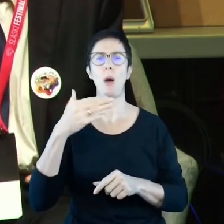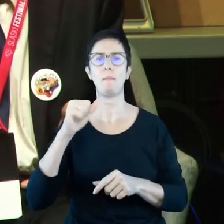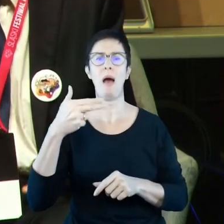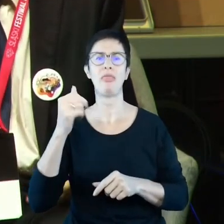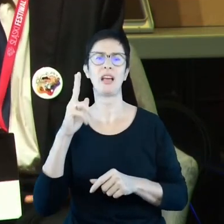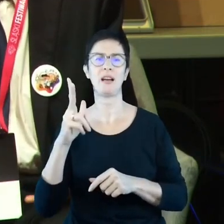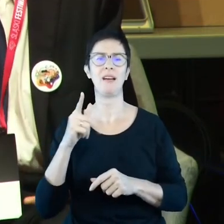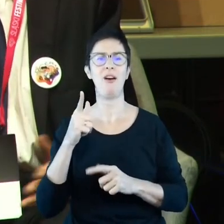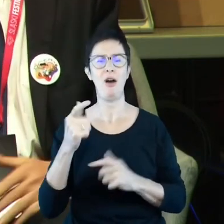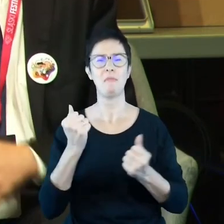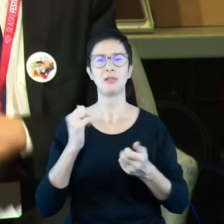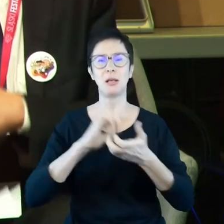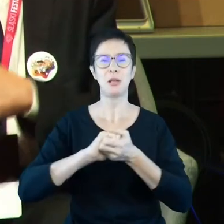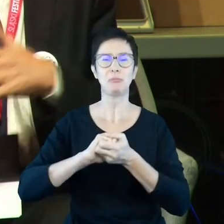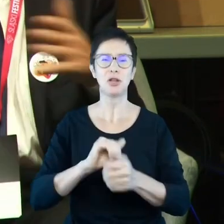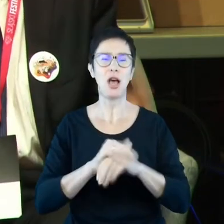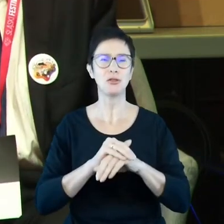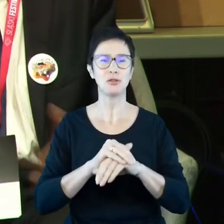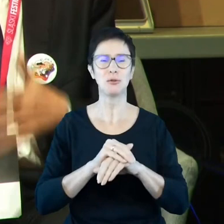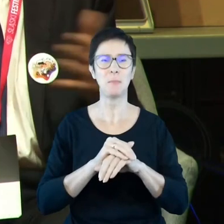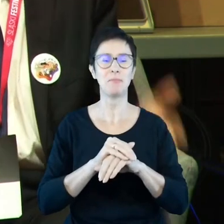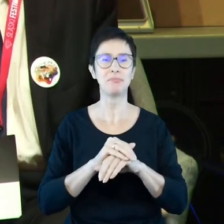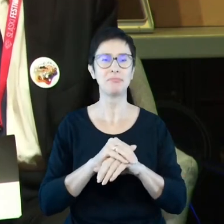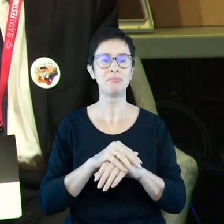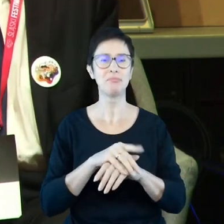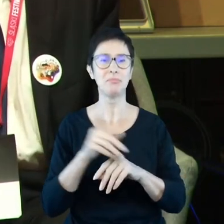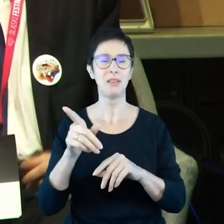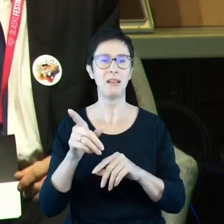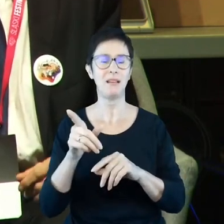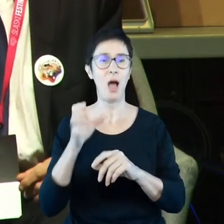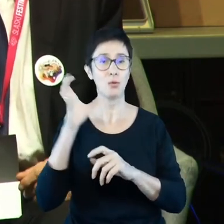zaprzyjaźnił się z Hermanem Melvillem. Kiedy przeczytał tę powieść po raz pierwszy, po raz drugi,